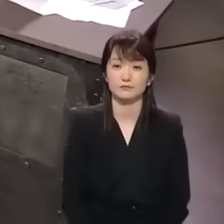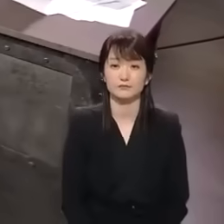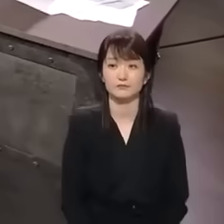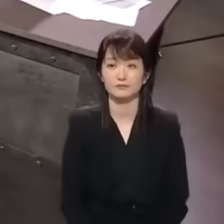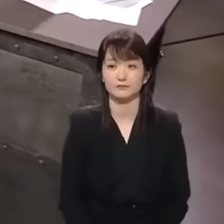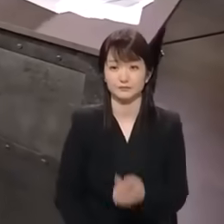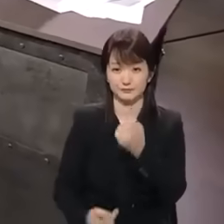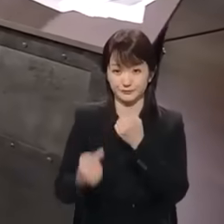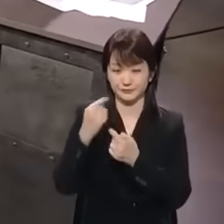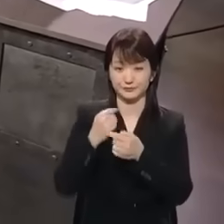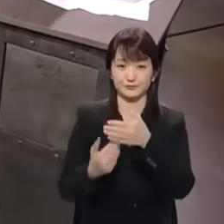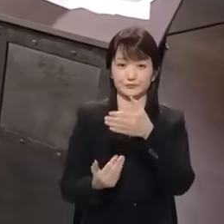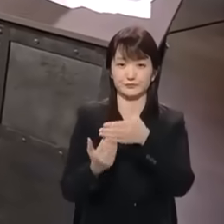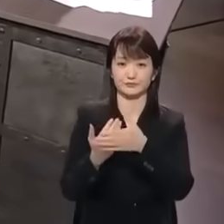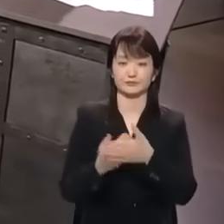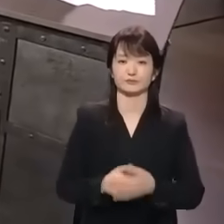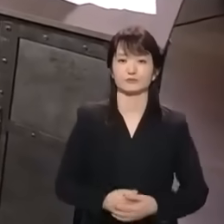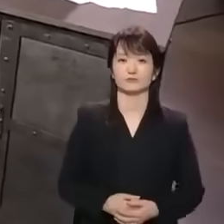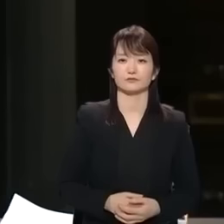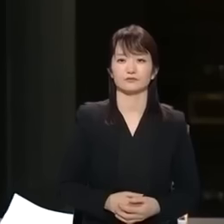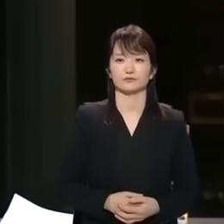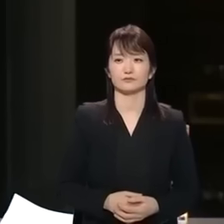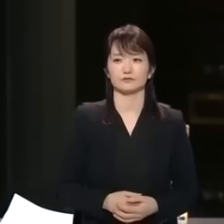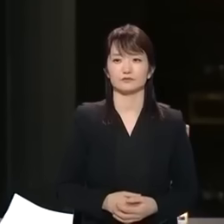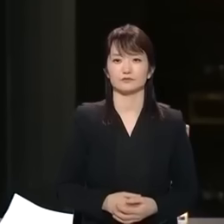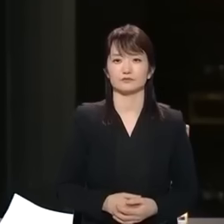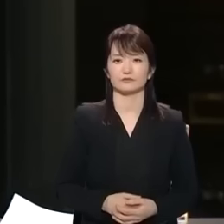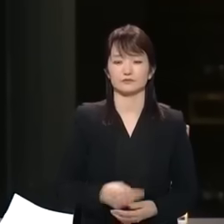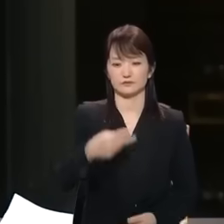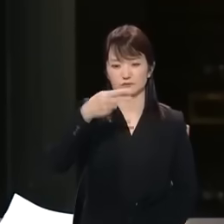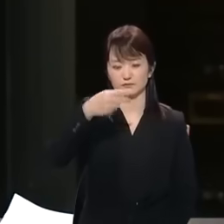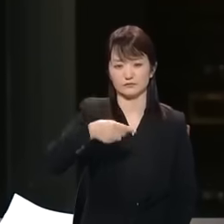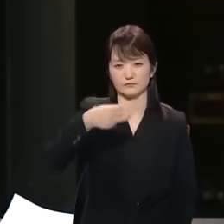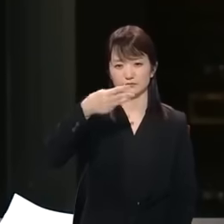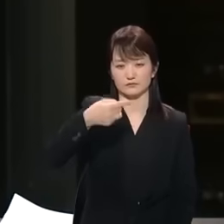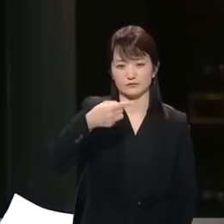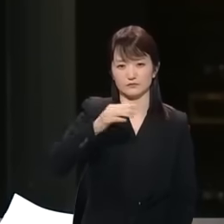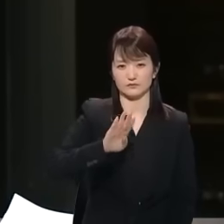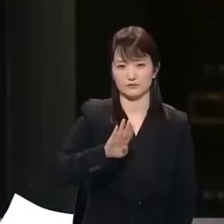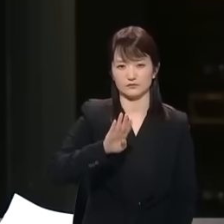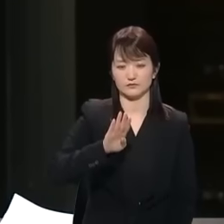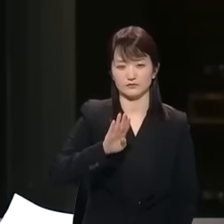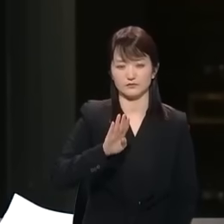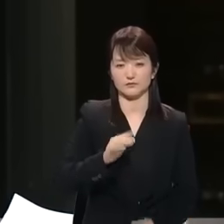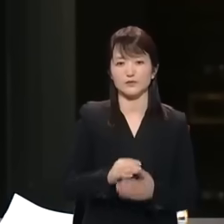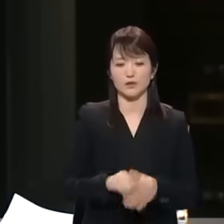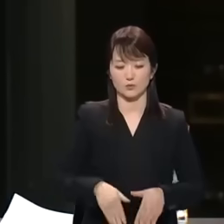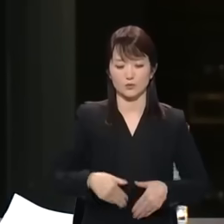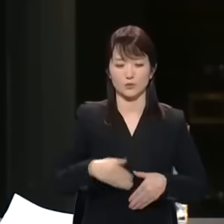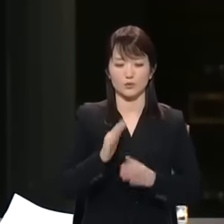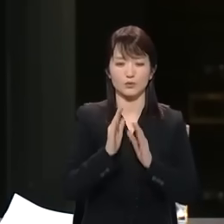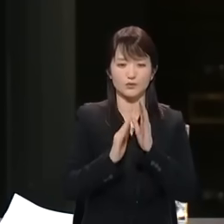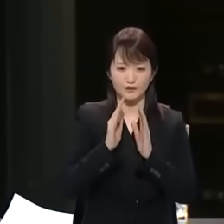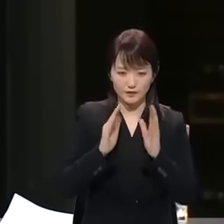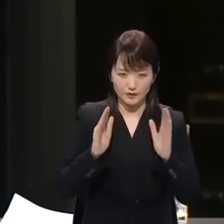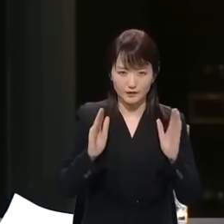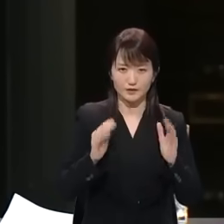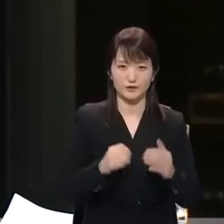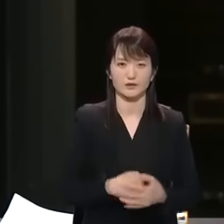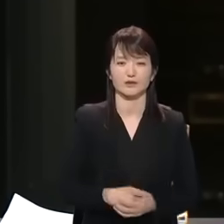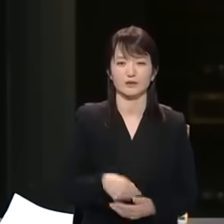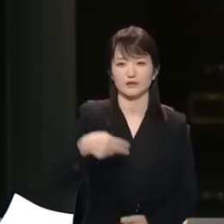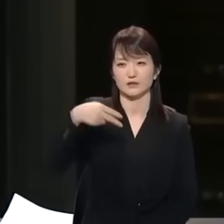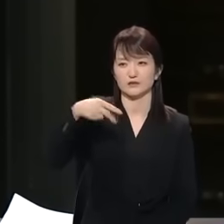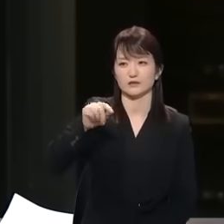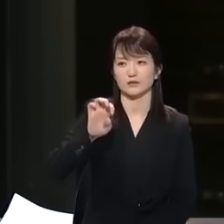재보 사건입니다 아 두릅 봄나물이 봄나물 사포닌 성분으로 씁쓸한 맛이